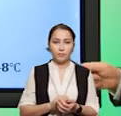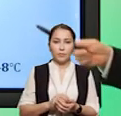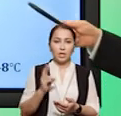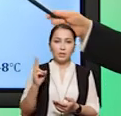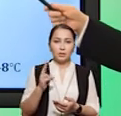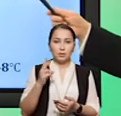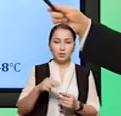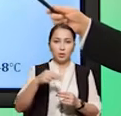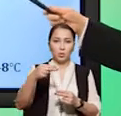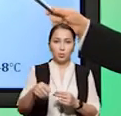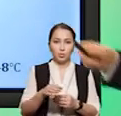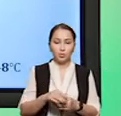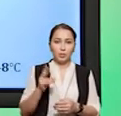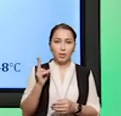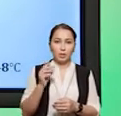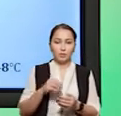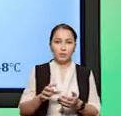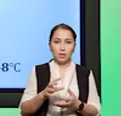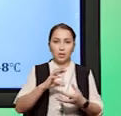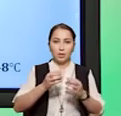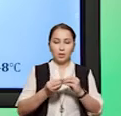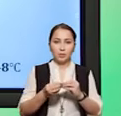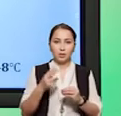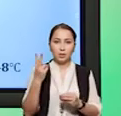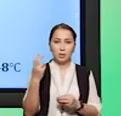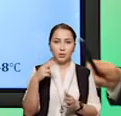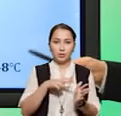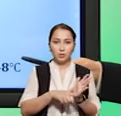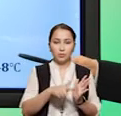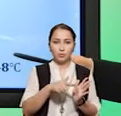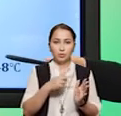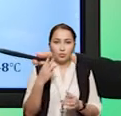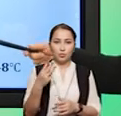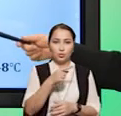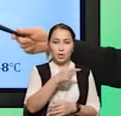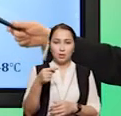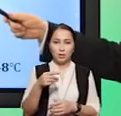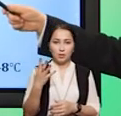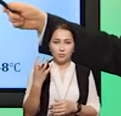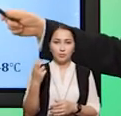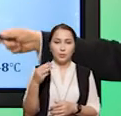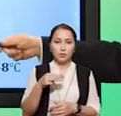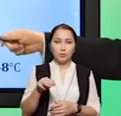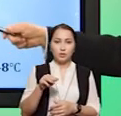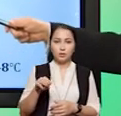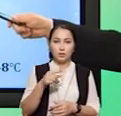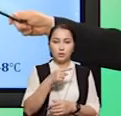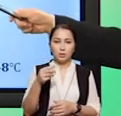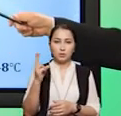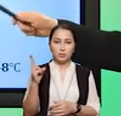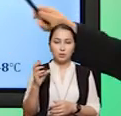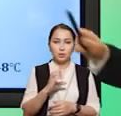Selsiyga o'tish uchun Kelvindagi qiymatidan 273 ayriladi. O'rniga qo'yamiz. 500 metr taqsim sekund